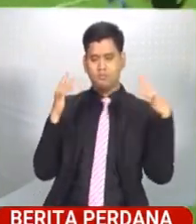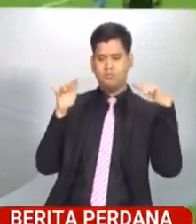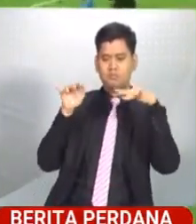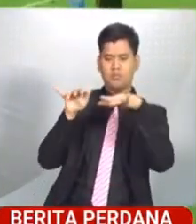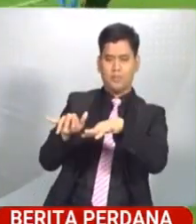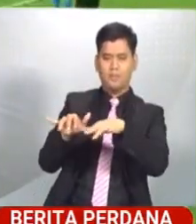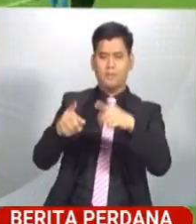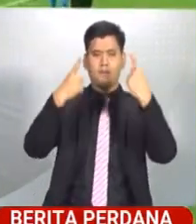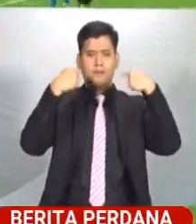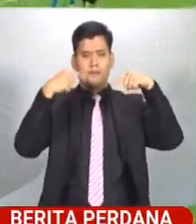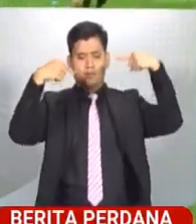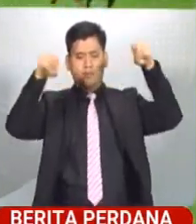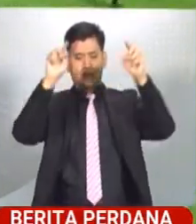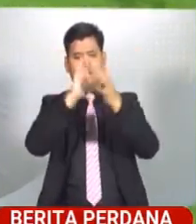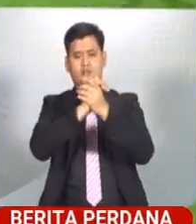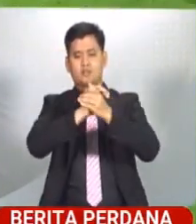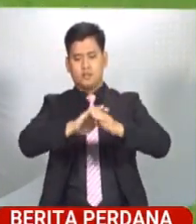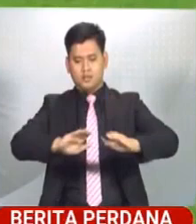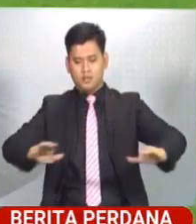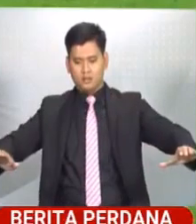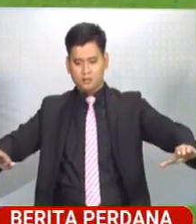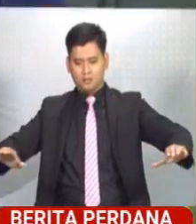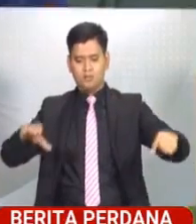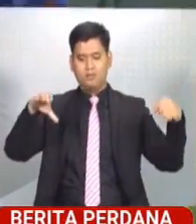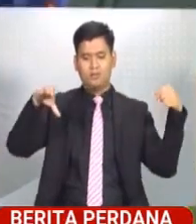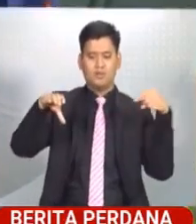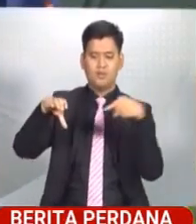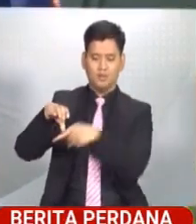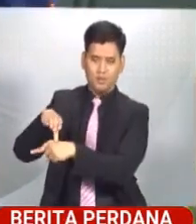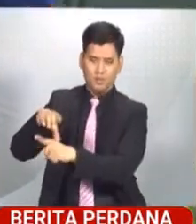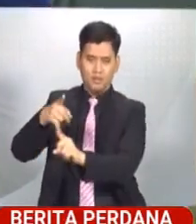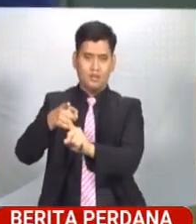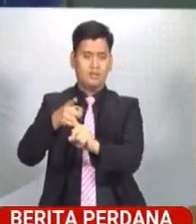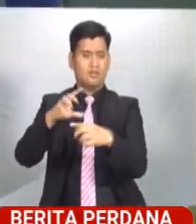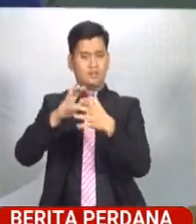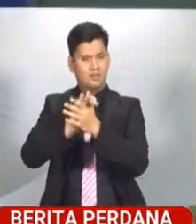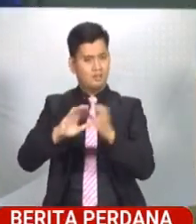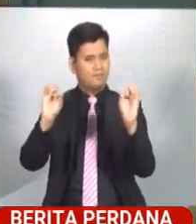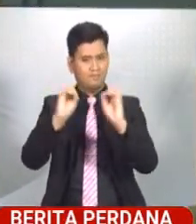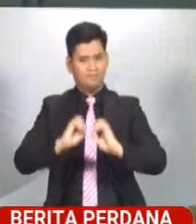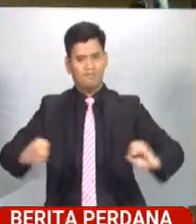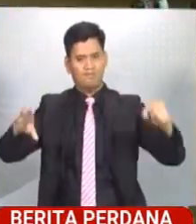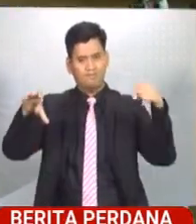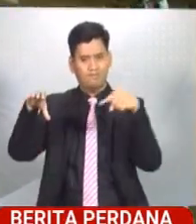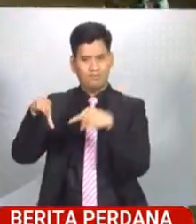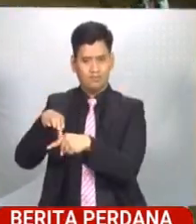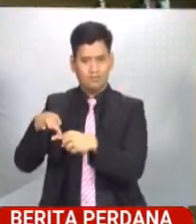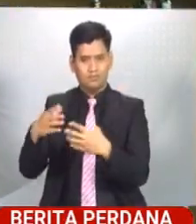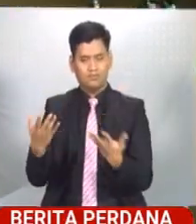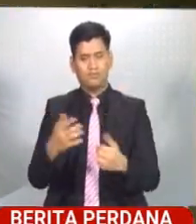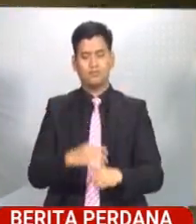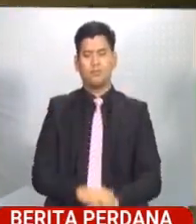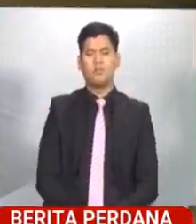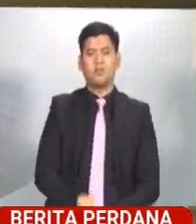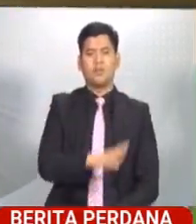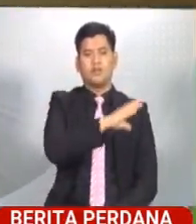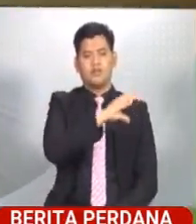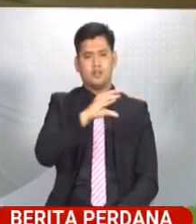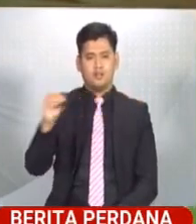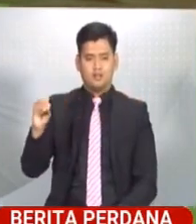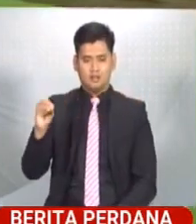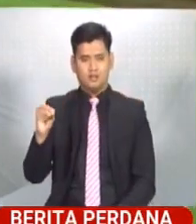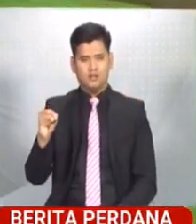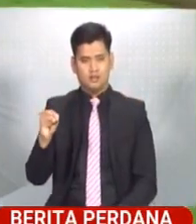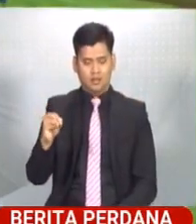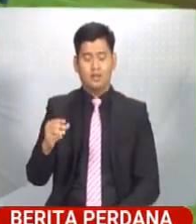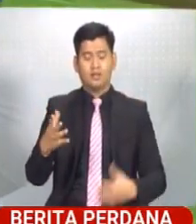pasukan berjaya menyelamatkan gawang pasukannya dari dibolosi. Pasukan yang terkenal dengan gelaran The Corps turut mendapat peluang